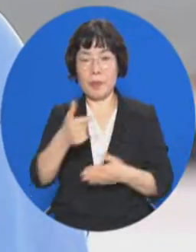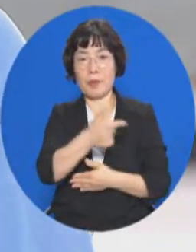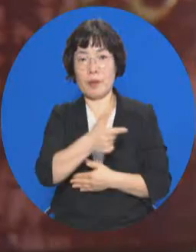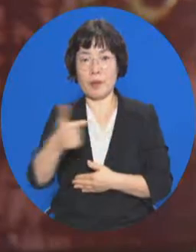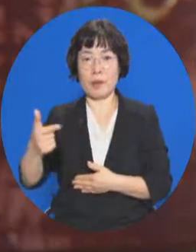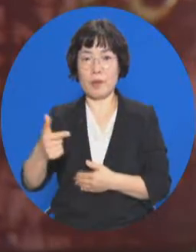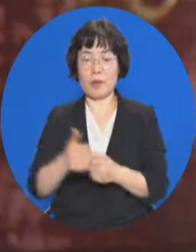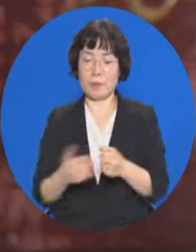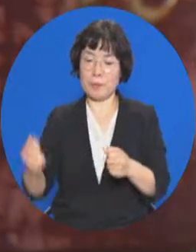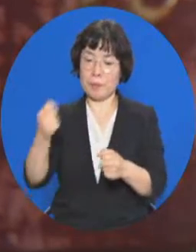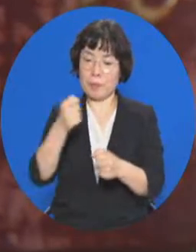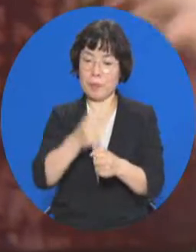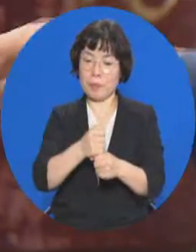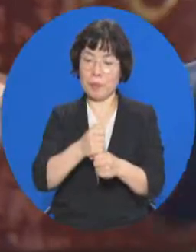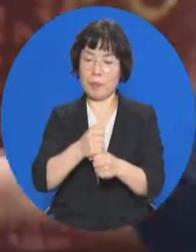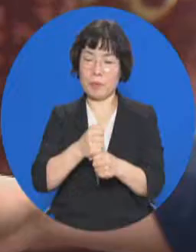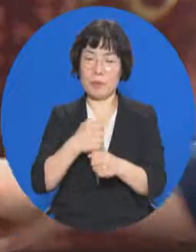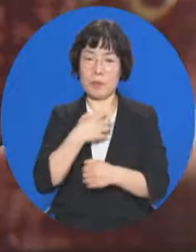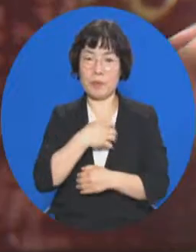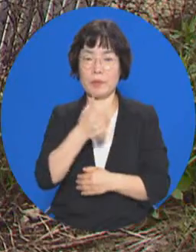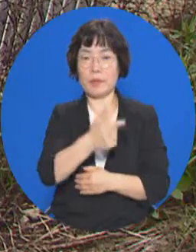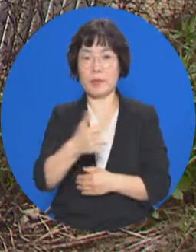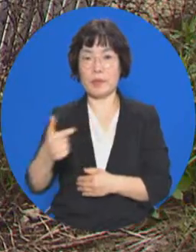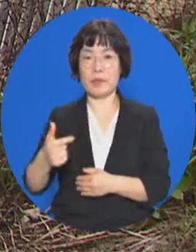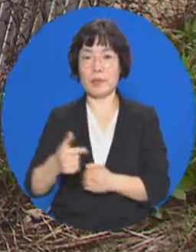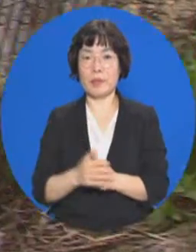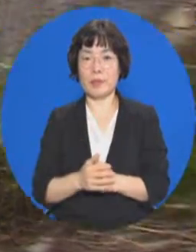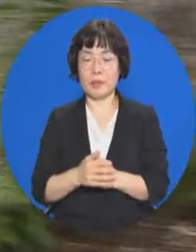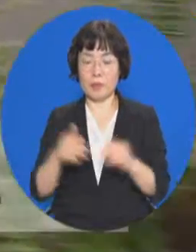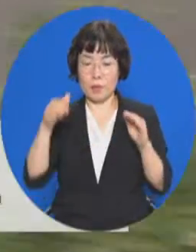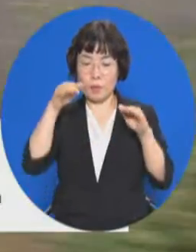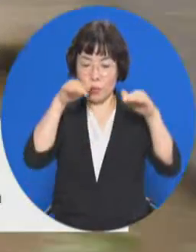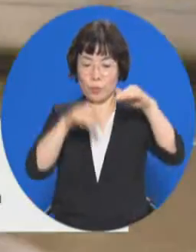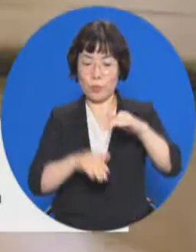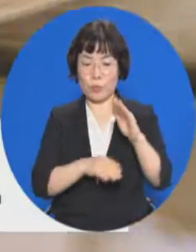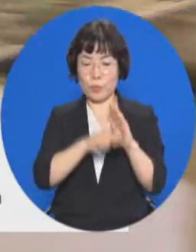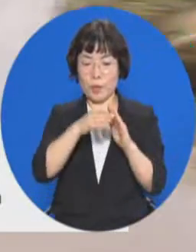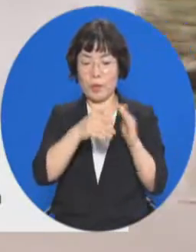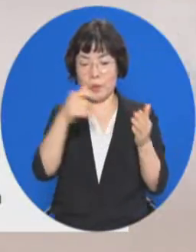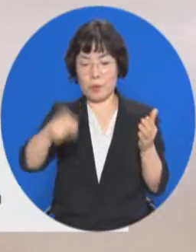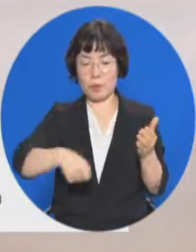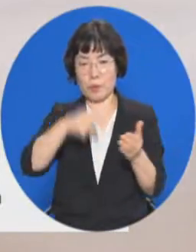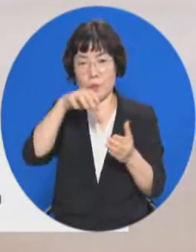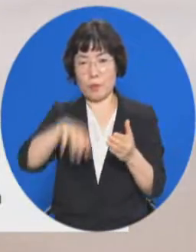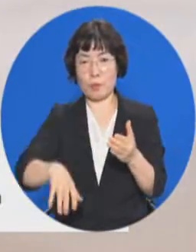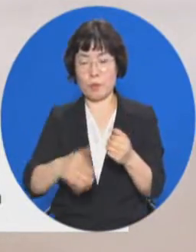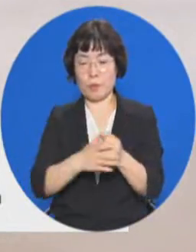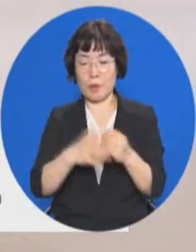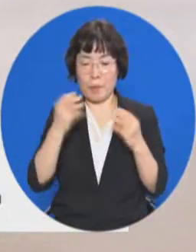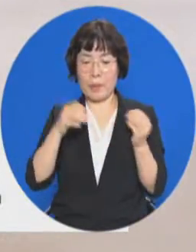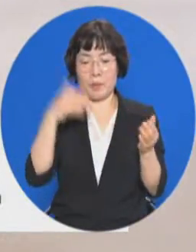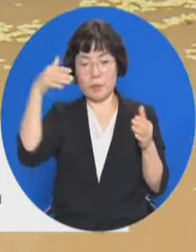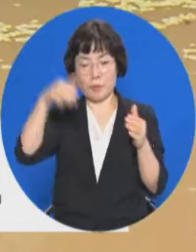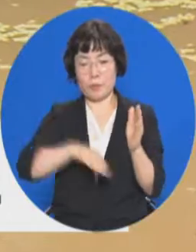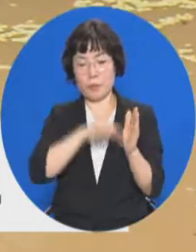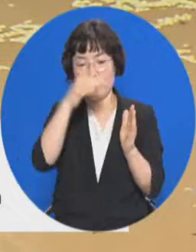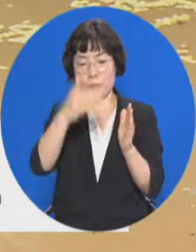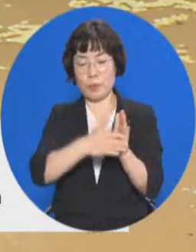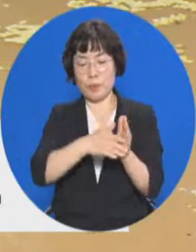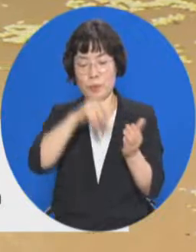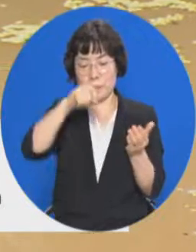드므로 복구할 길도 막막합니다. 침수 피해를 줄이기 위해 설치된 양수장도 많은 비를 감당하기에